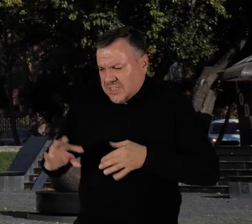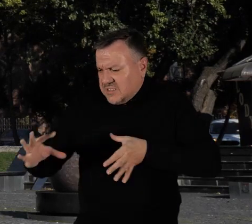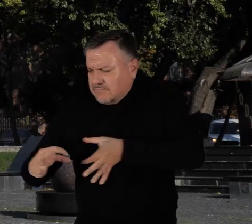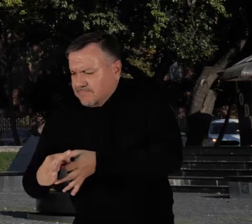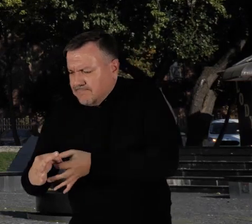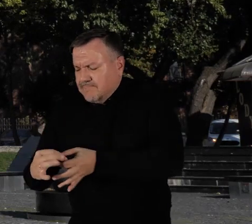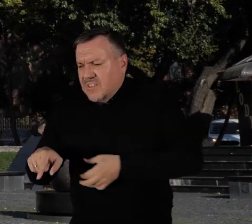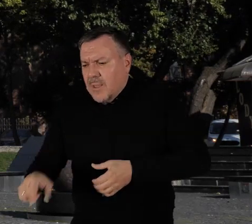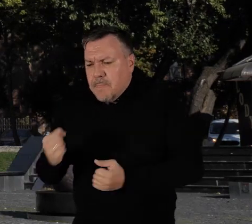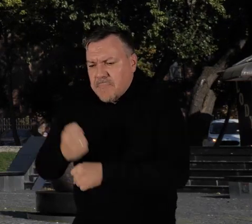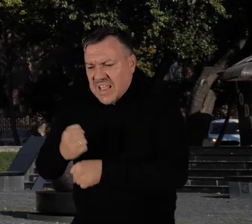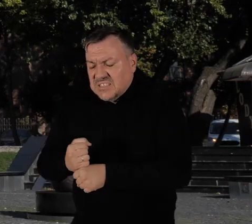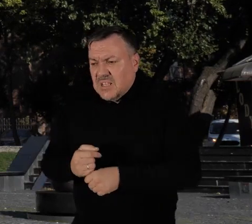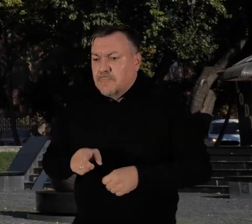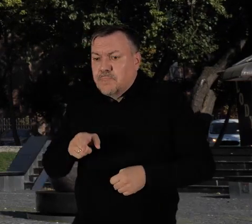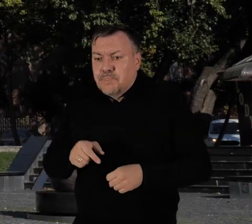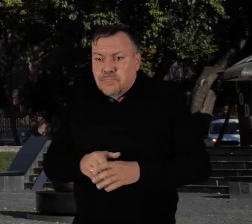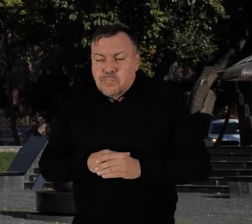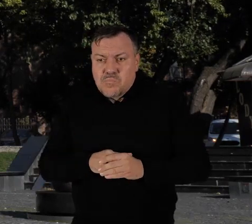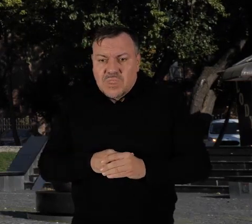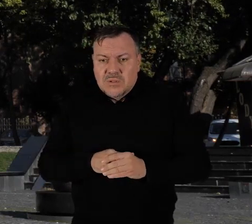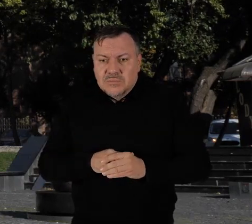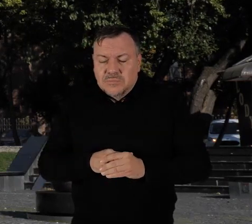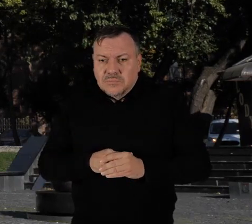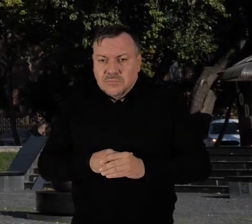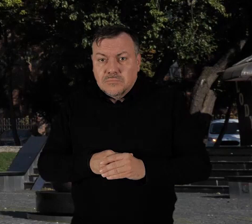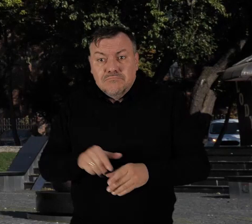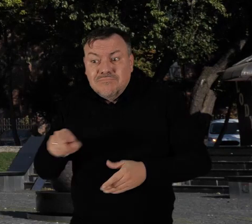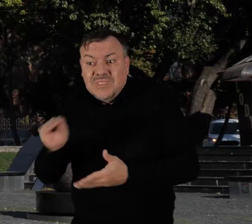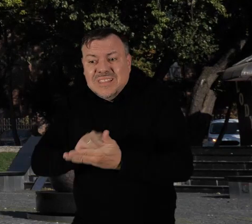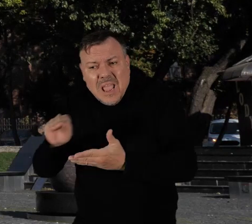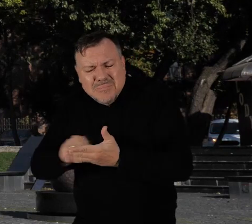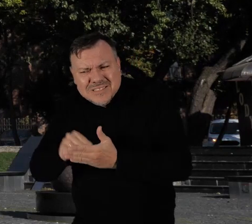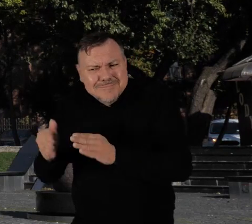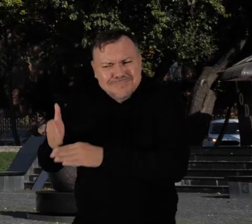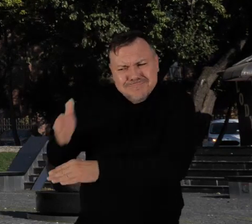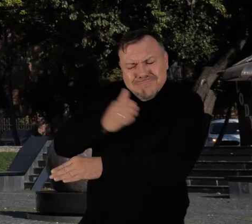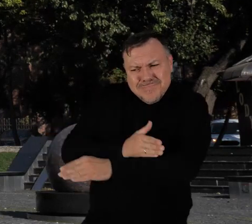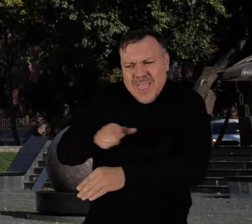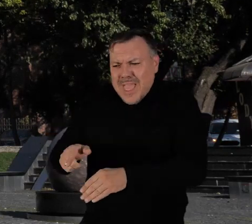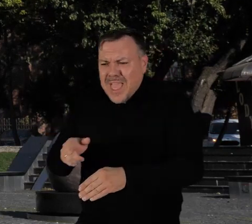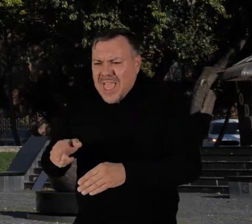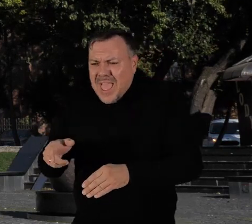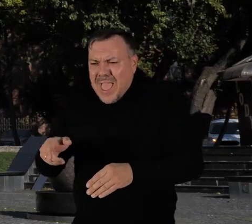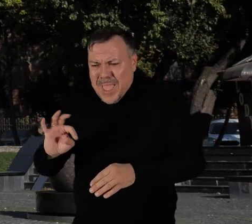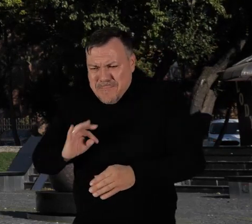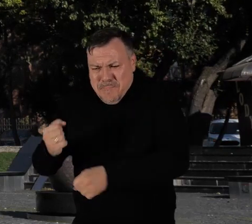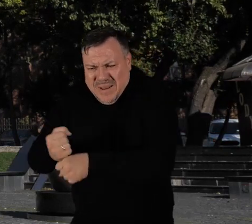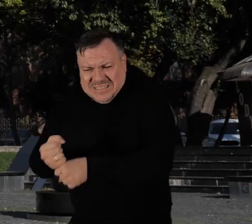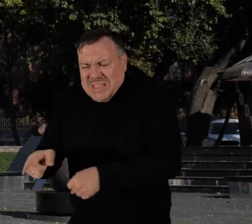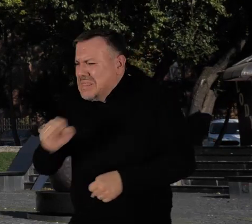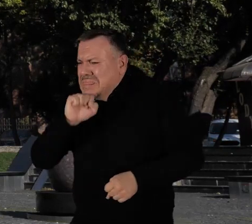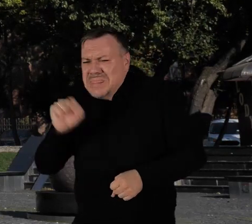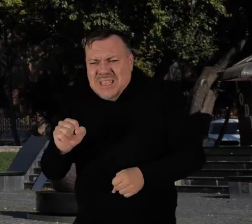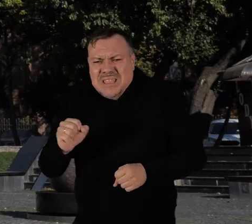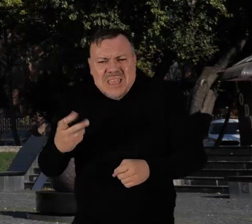Znaczenie, które nie tylko jest dobre, ale powinno być zawsze normą postępowania. Napisałem uprzednio, że przedmiot pracy, zwłaszcza pracy